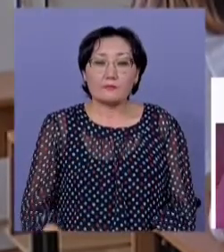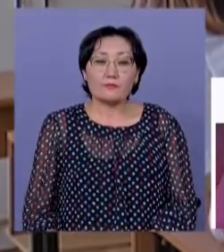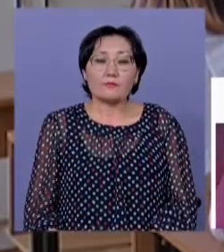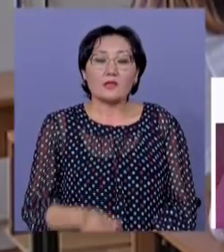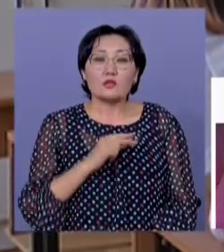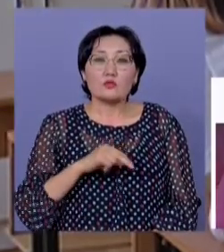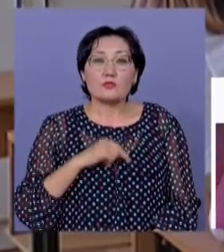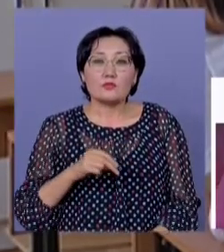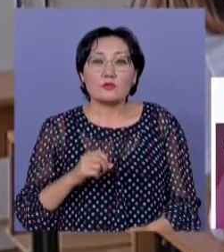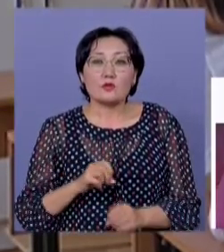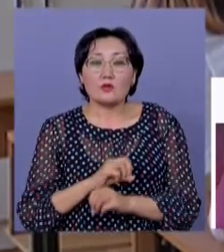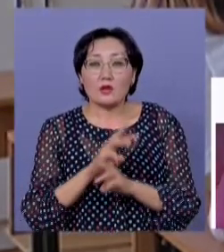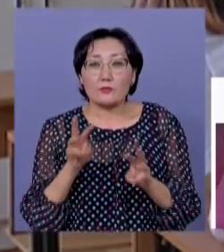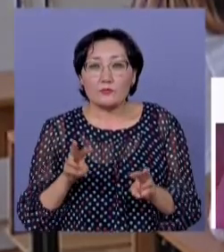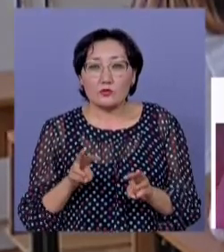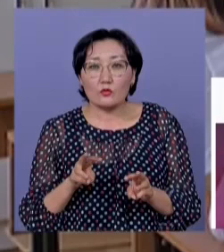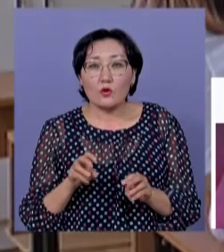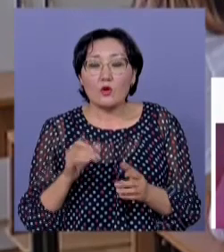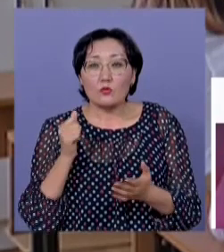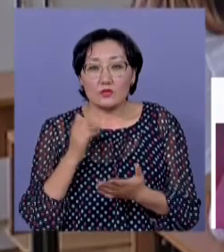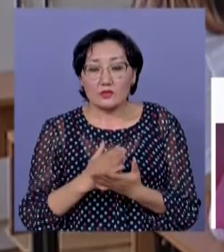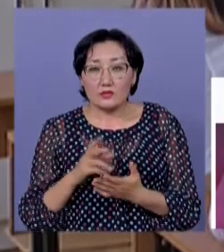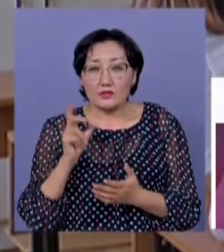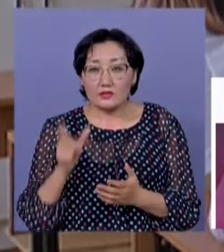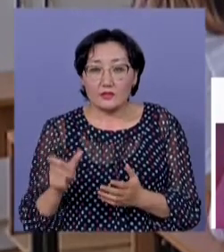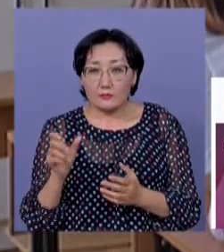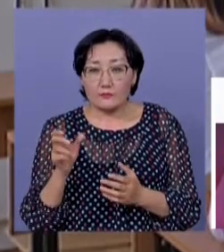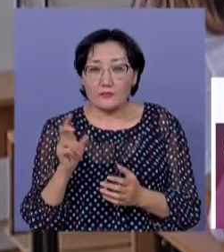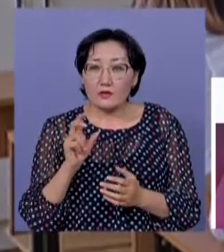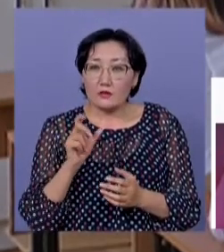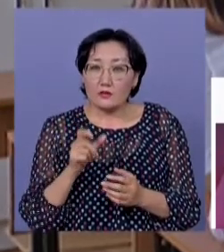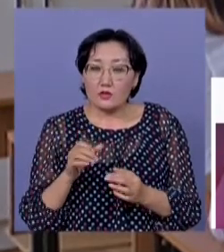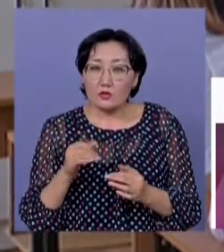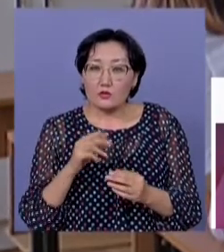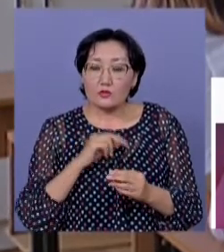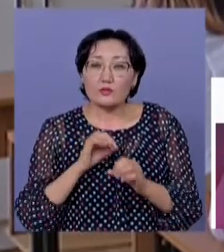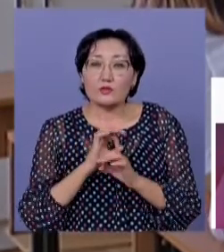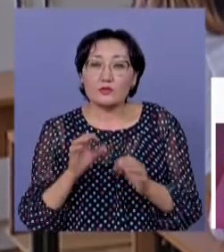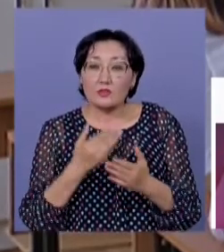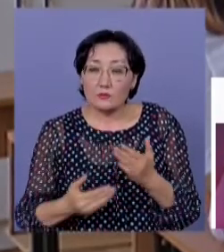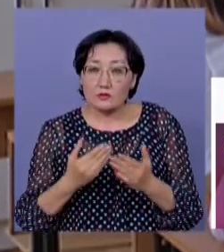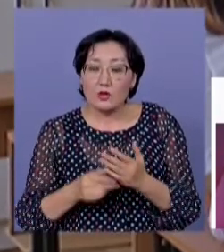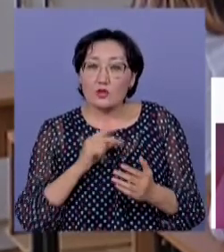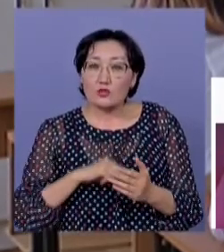қамту орталығынан кісілер келіп кеңес берген болатын, сол кісілердің кеңесімен жұмысқа тұру жағын